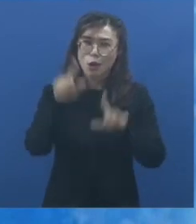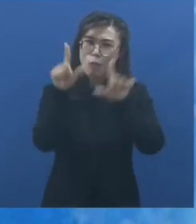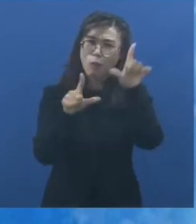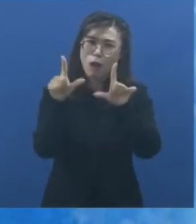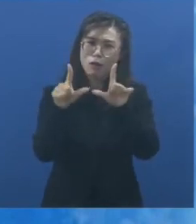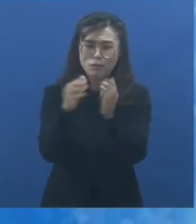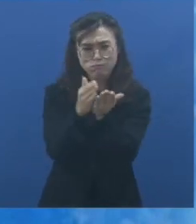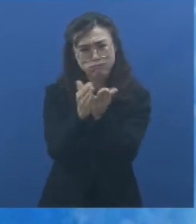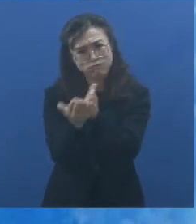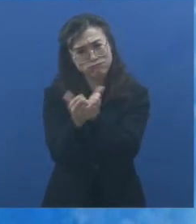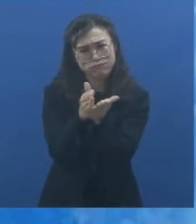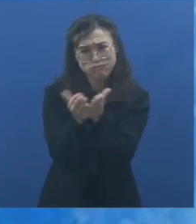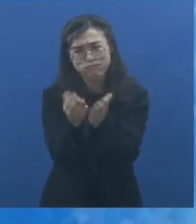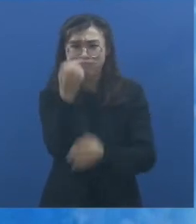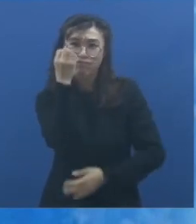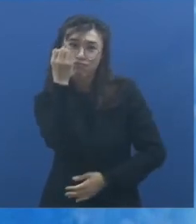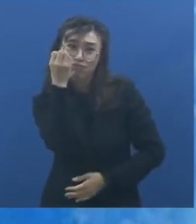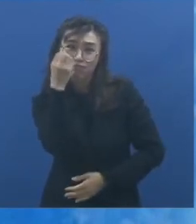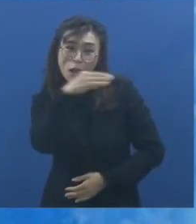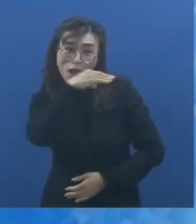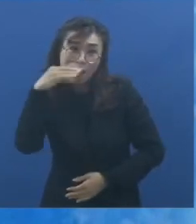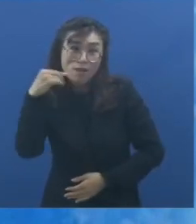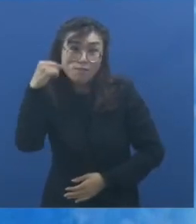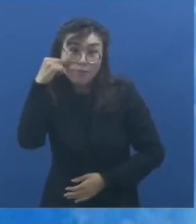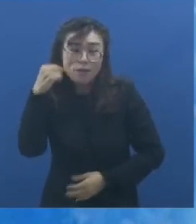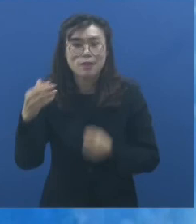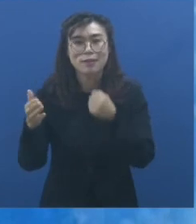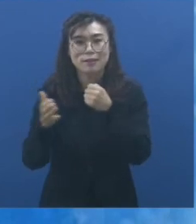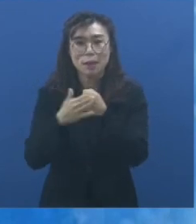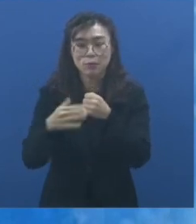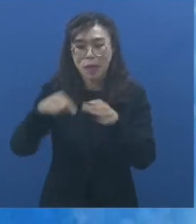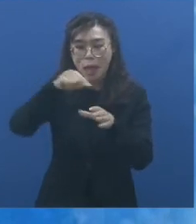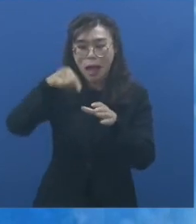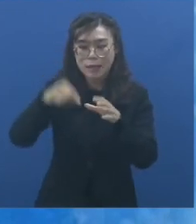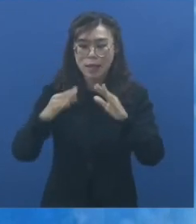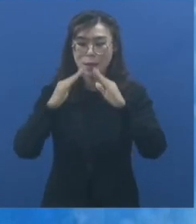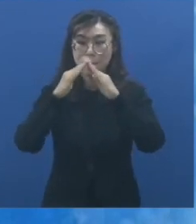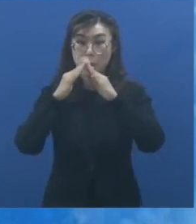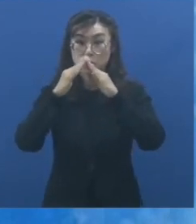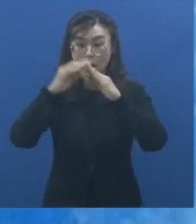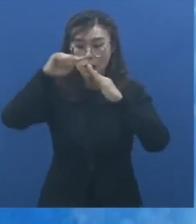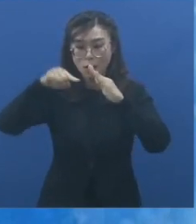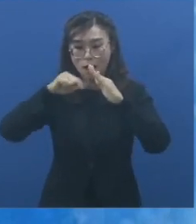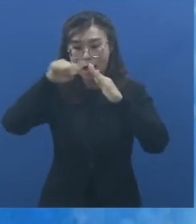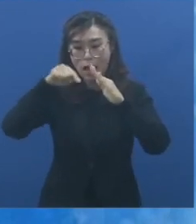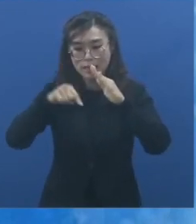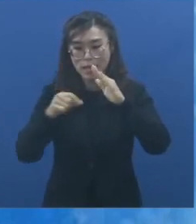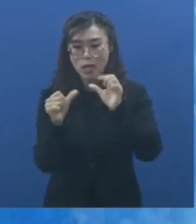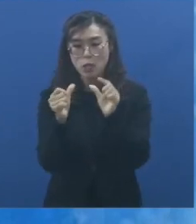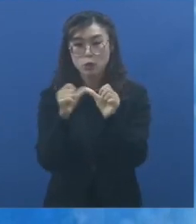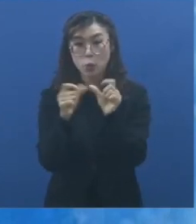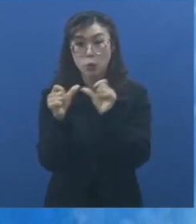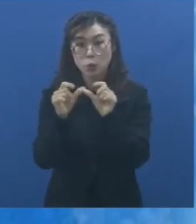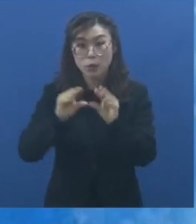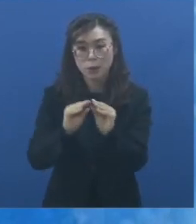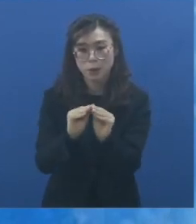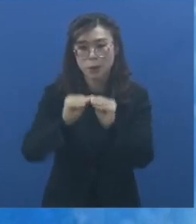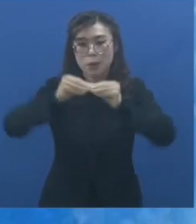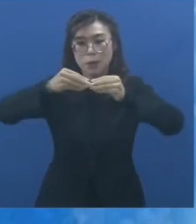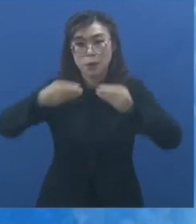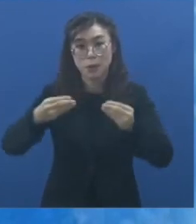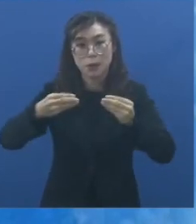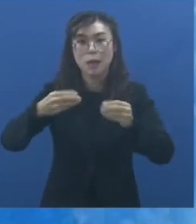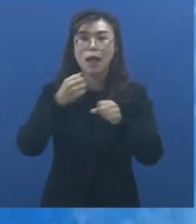이 바로 서지 않아요 그러면요 안쪽에 다가 손가락을 집어넣어서 자 여기 좀 돌려 볼까요 자